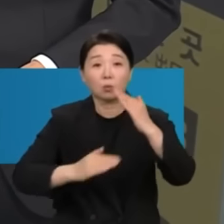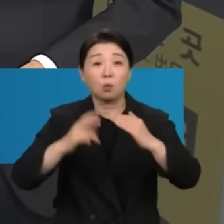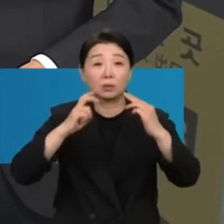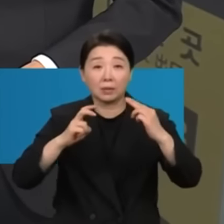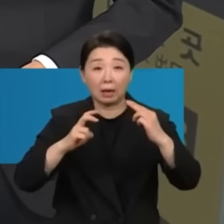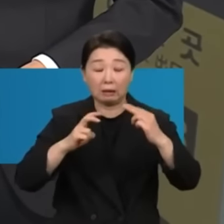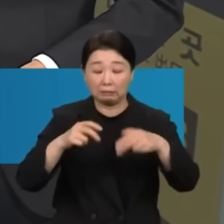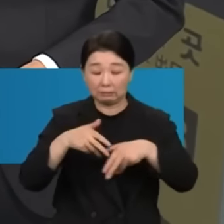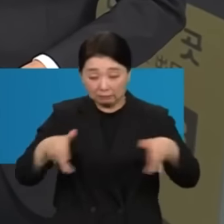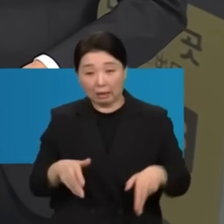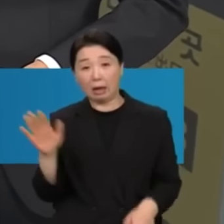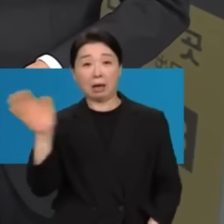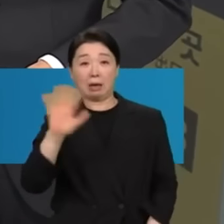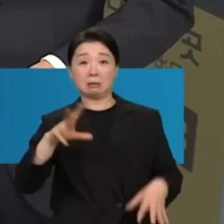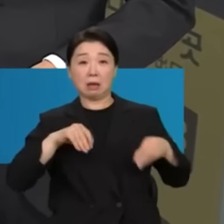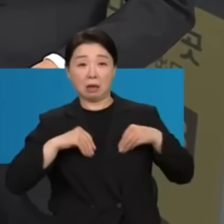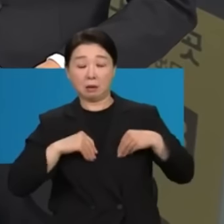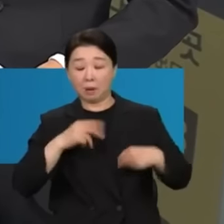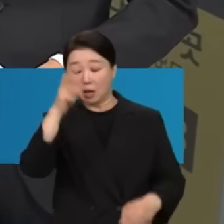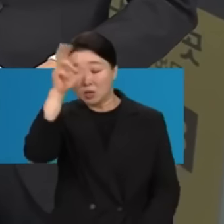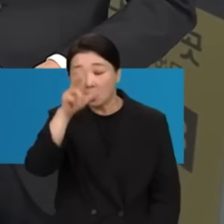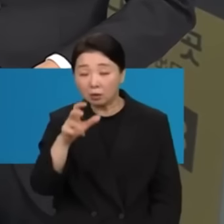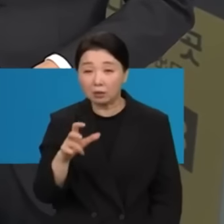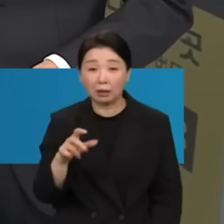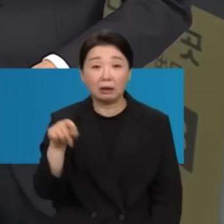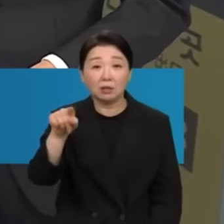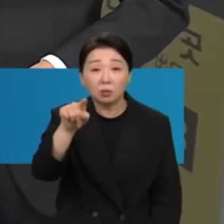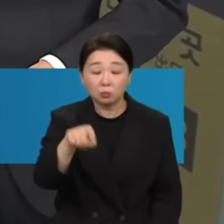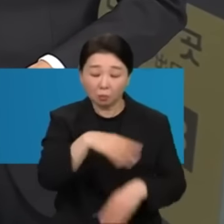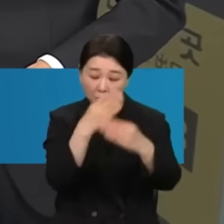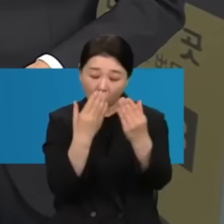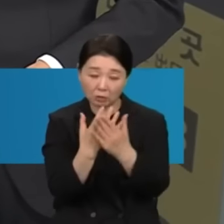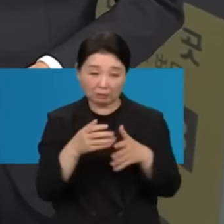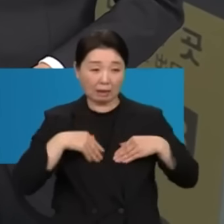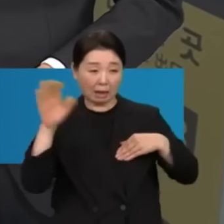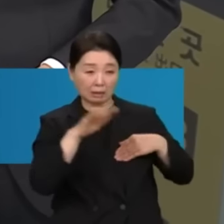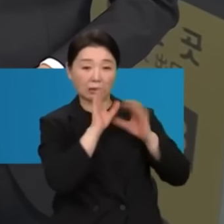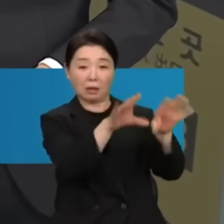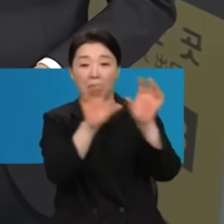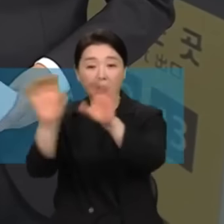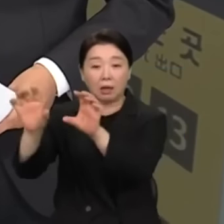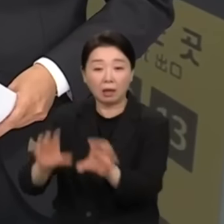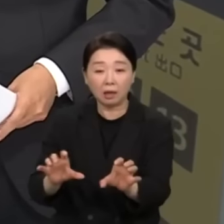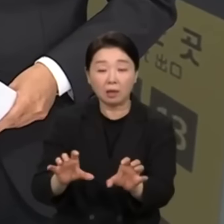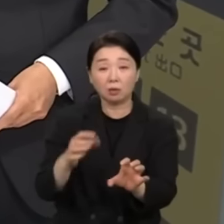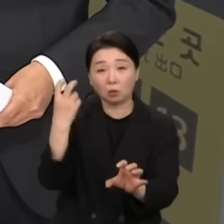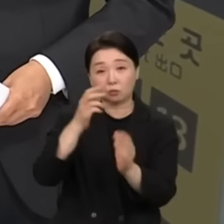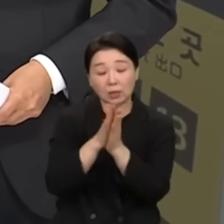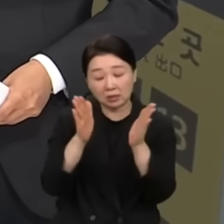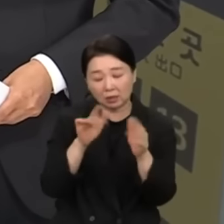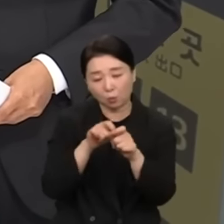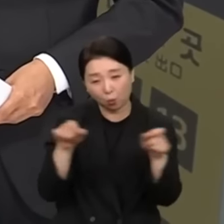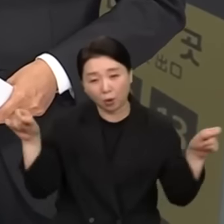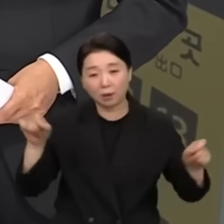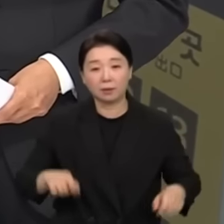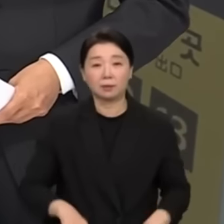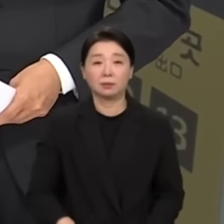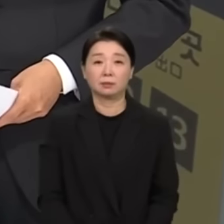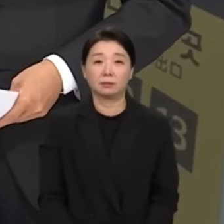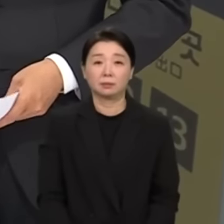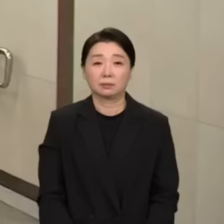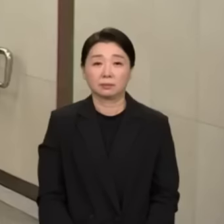철도경찰도 자기들 일이 아니라고 떠넘긴 탓에 수사가 시작되기까지 한참이 걸렸습니다. 정인아 기자가 취재했습니다.